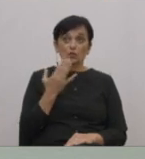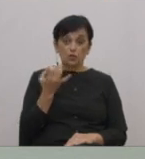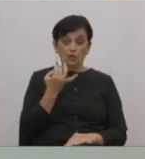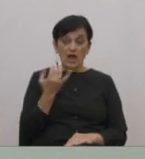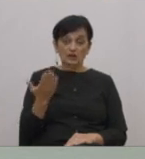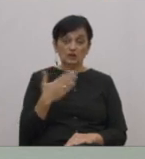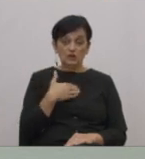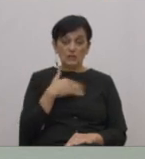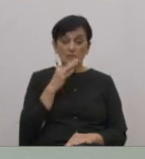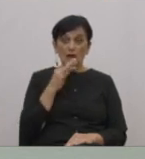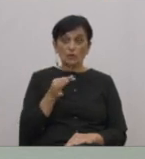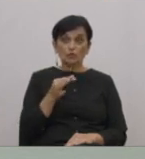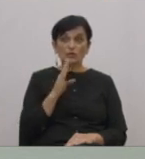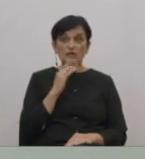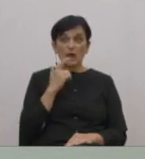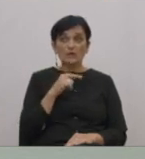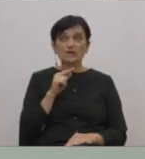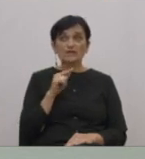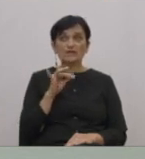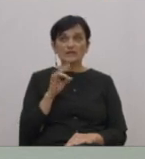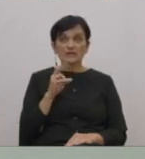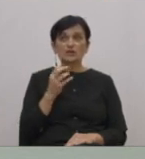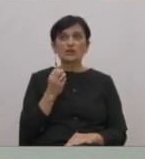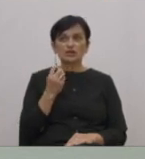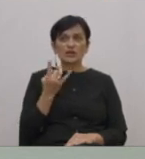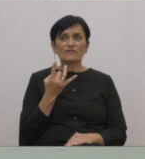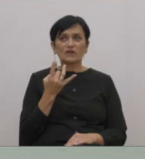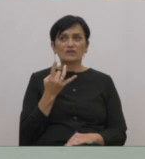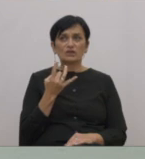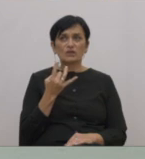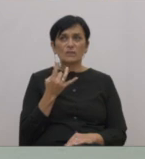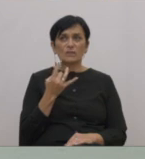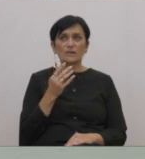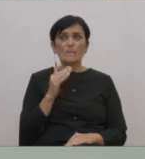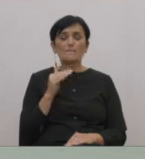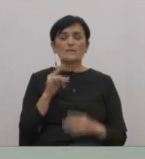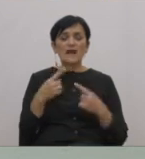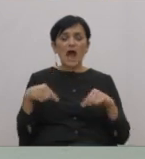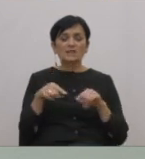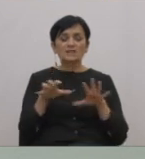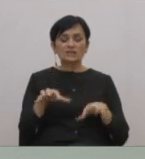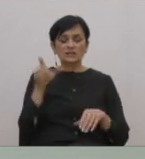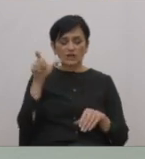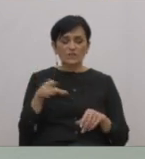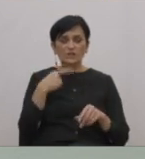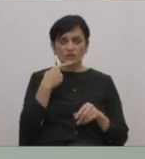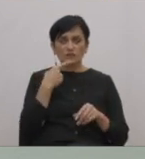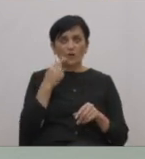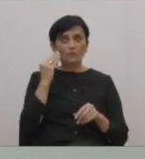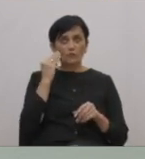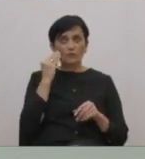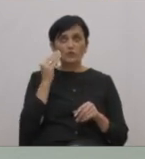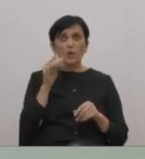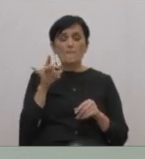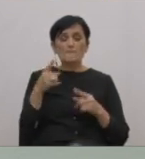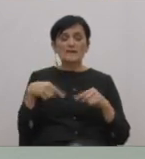pasu. Habaton tina, kider, tchel. Practic, stauș domari, mați, cu am, sunt, dacă aș fi revenit, picru, practic, stauș domari,